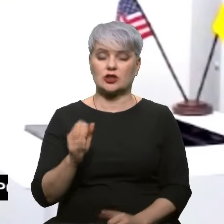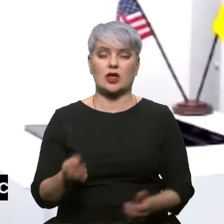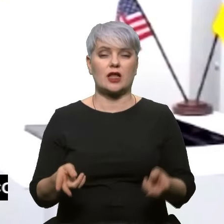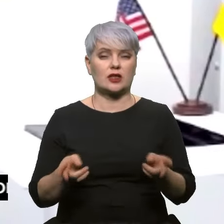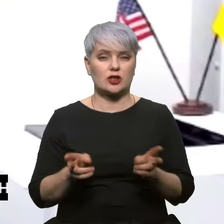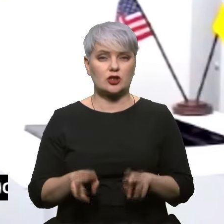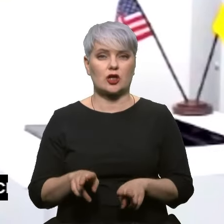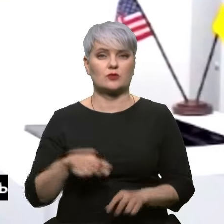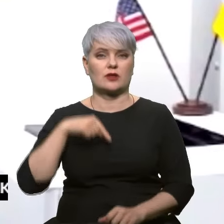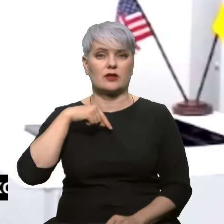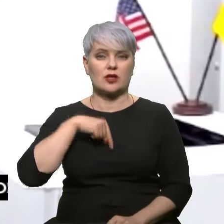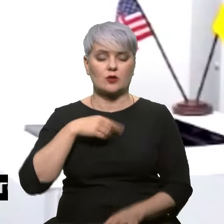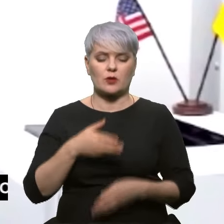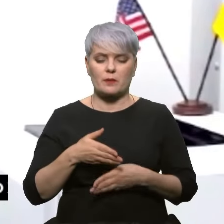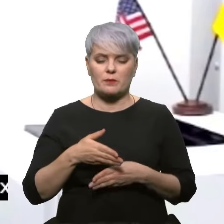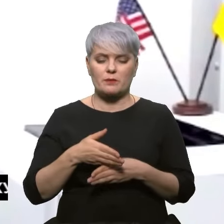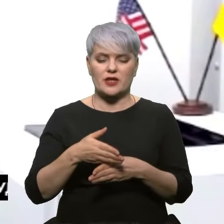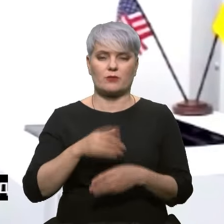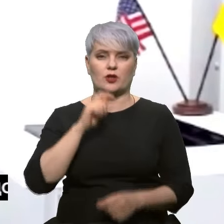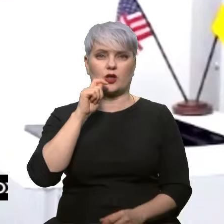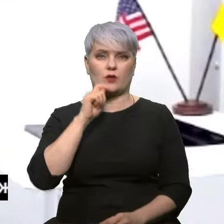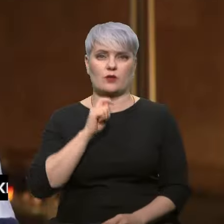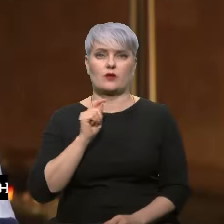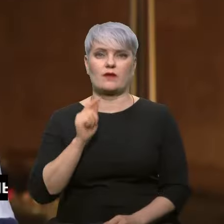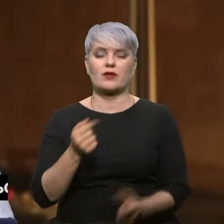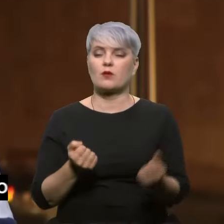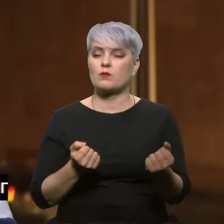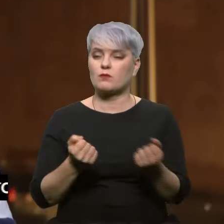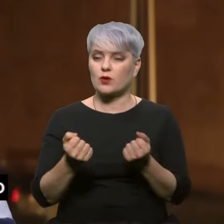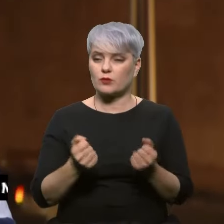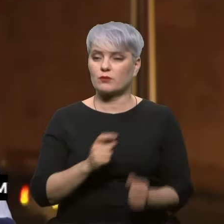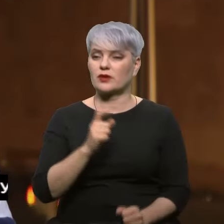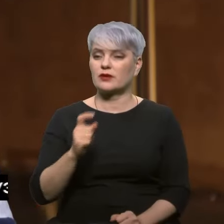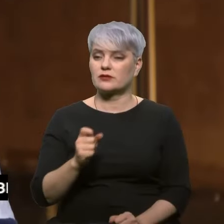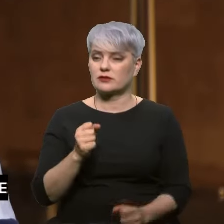налаштованими підтримувати Україну в її боротьбі за свободу.